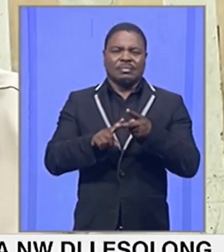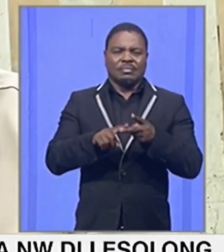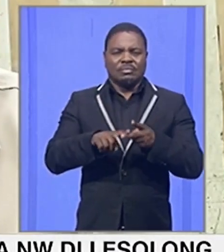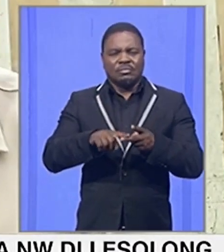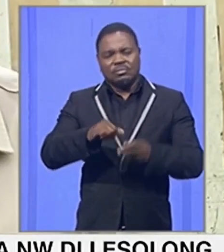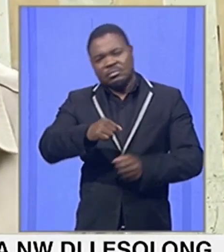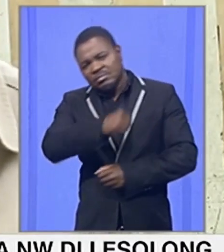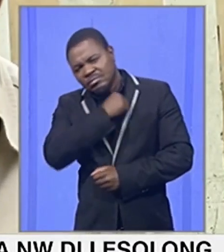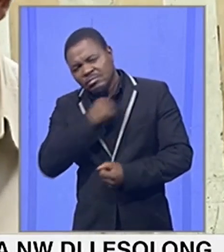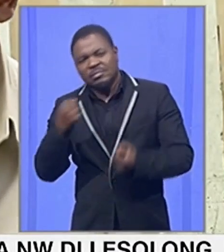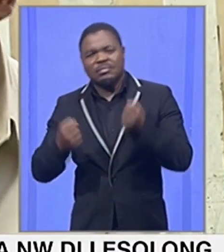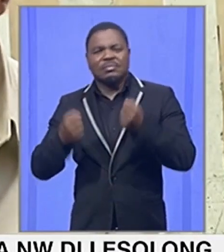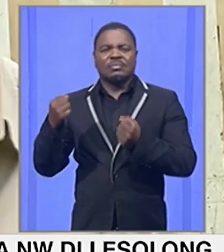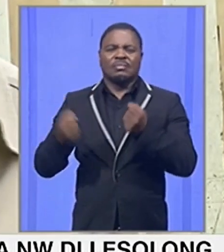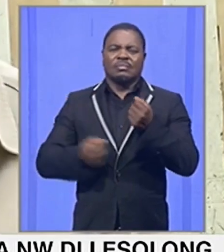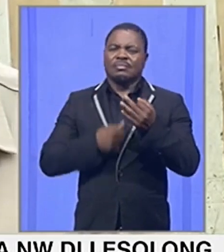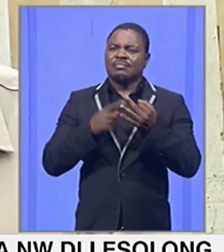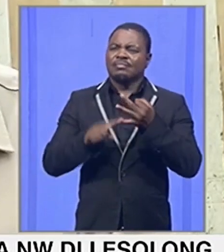hijacking,